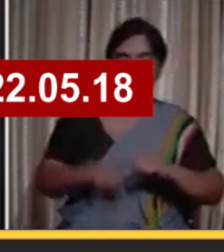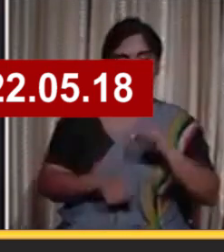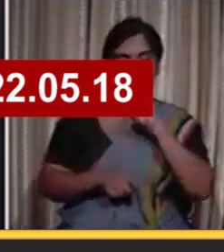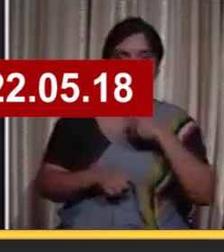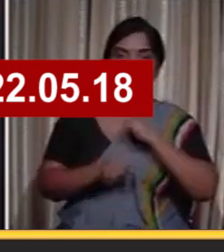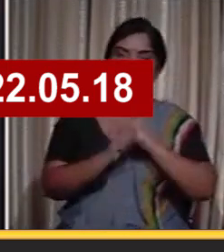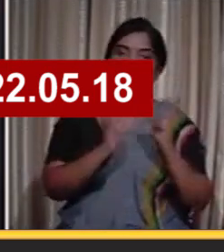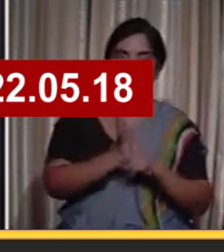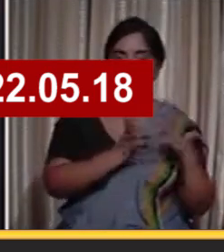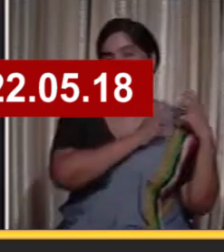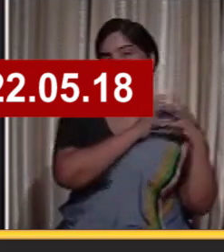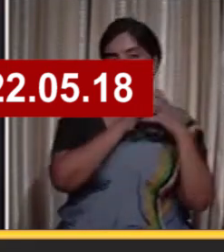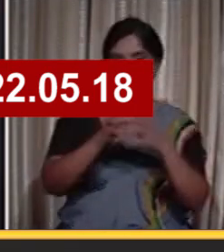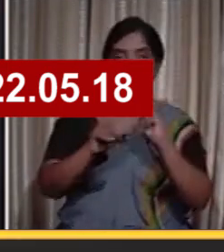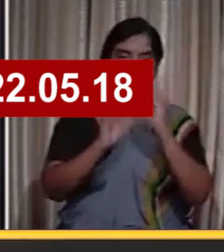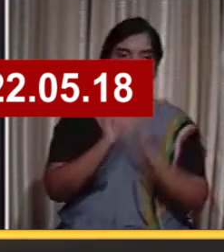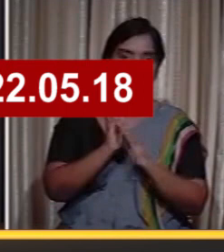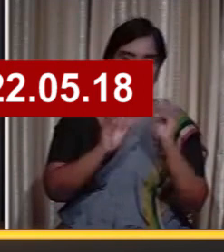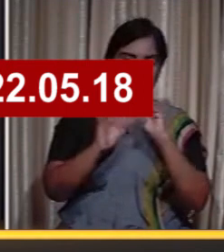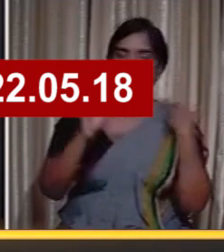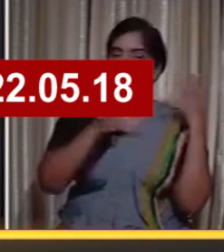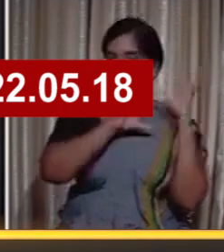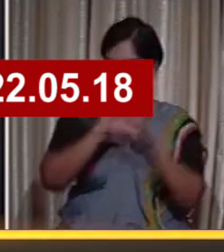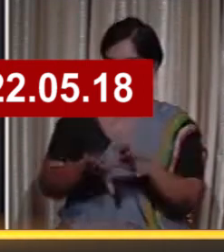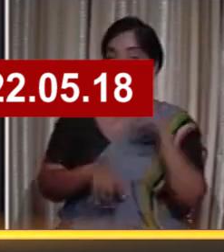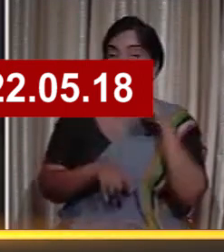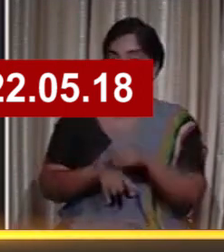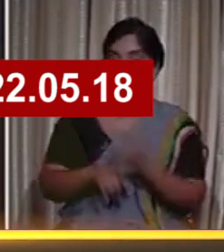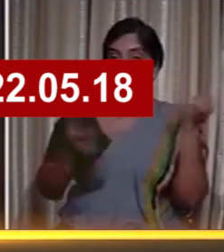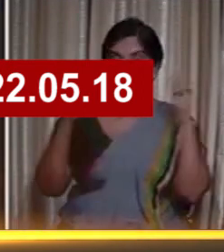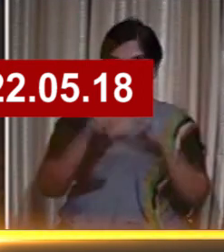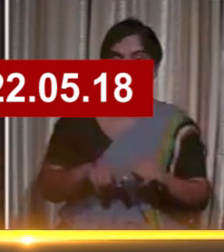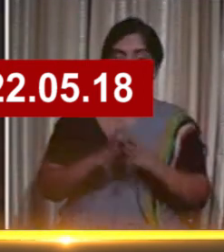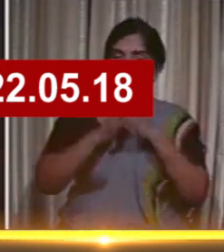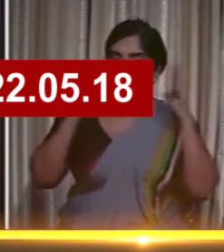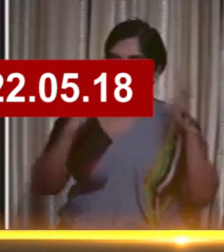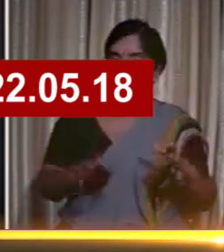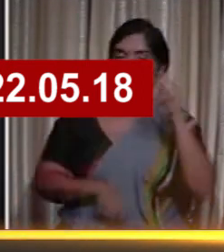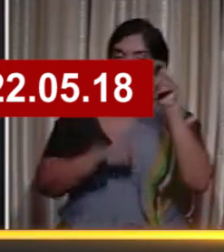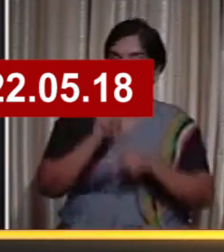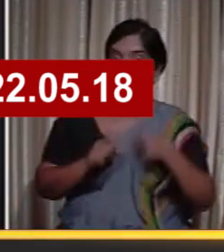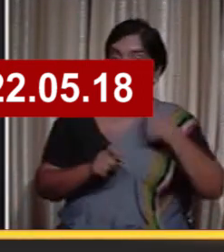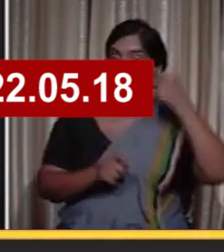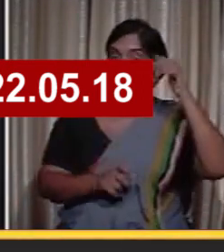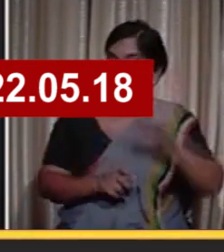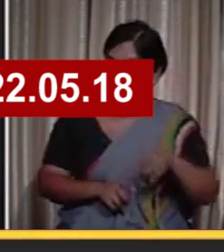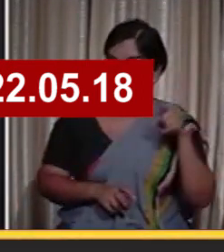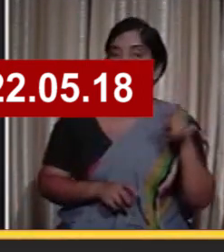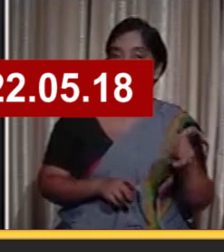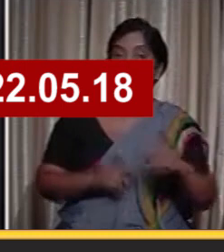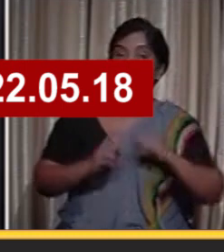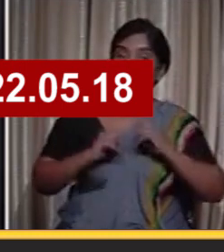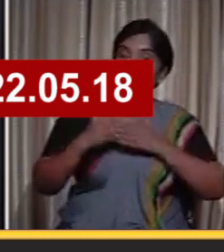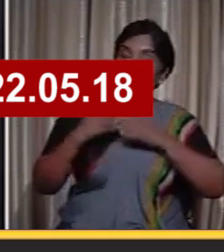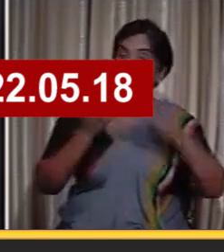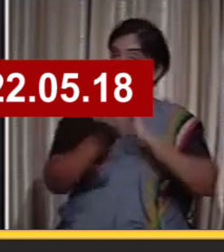ගාල්ලෙන් පිරිසක් රැගෙන ආවා. අරලියගහ මන්දිරයට ඒ පිරිස් ගියා. ඒ පිරිස් මෙතෙන්ට ආපු සාතිශය බහුතරයක් පිරිසගේ පරම අභිලාෂය උනේ දීර්ඝ කාලයක් මේ